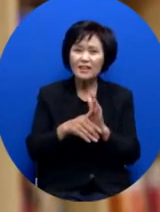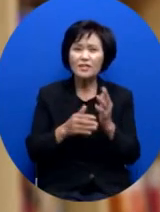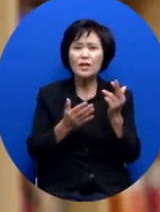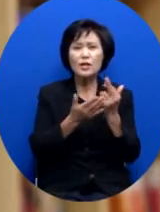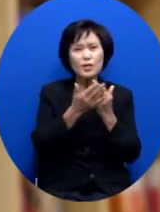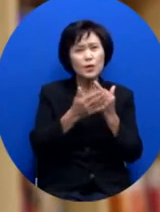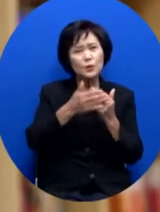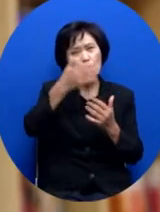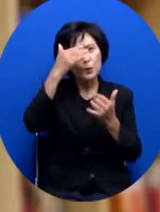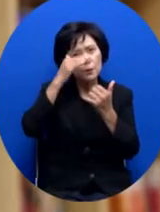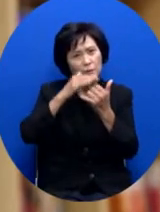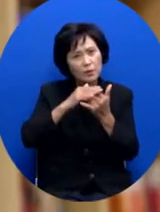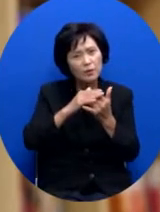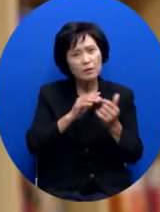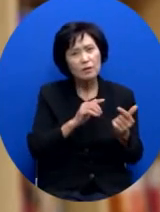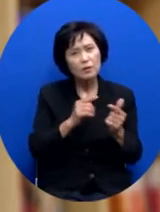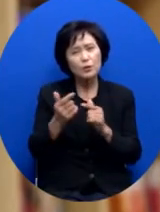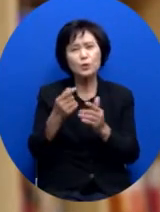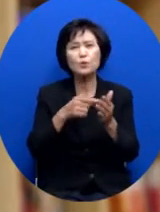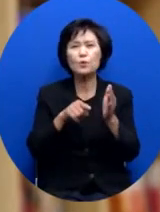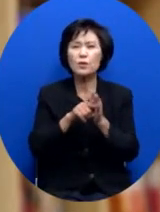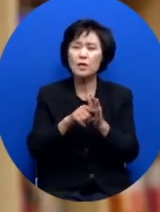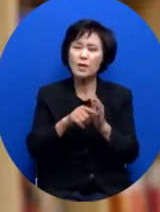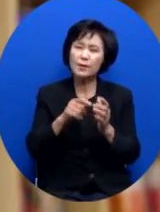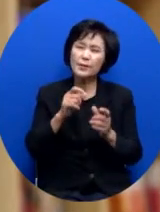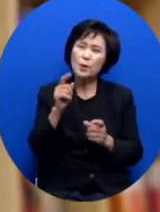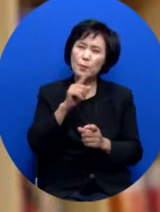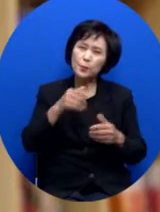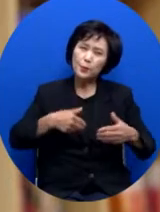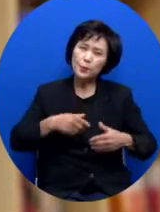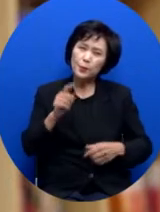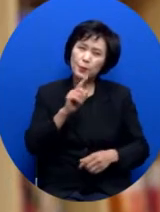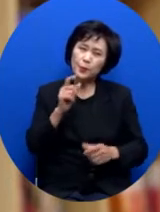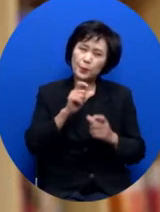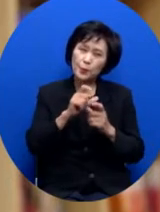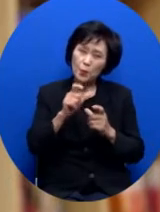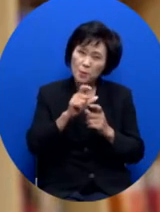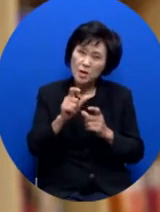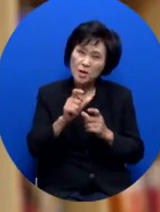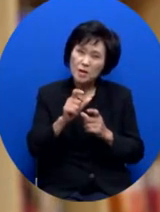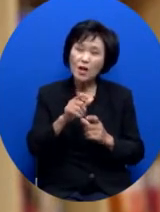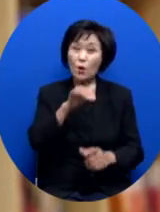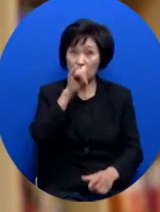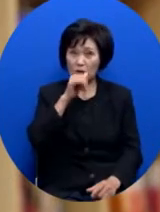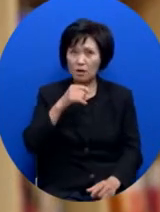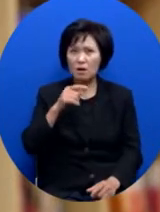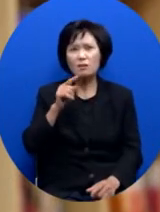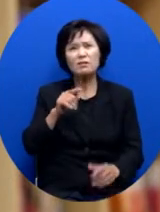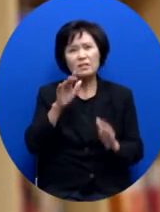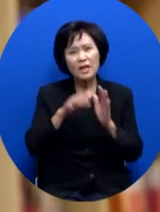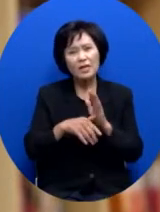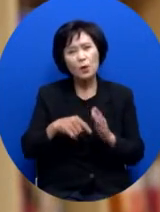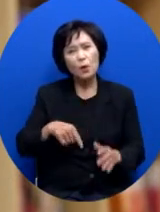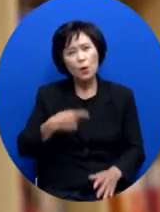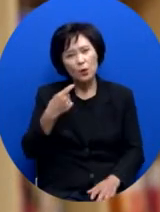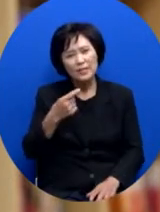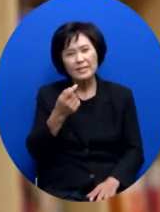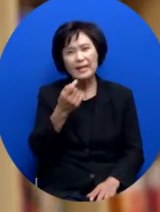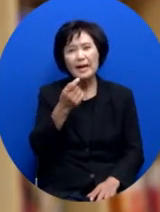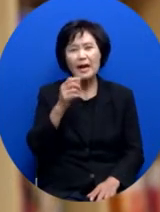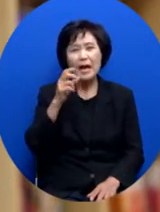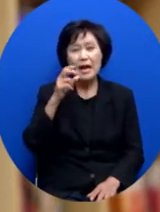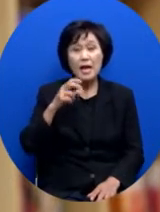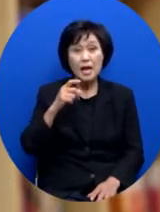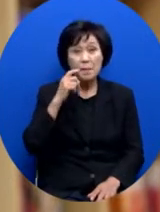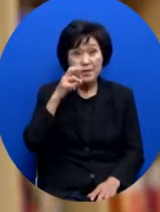꼭 필요한 것이 무엇일까 고민하다가 학교를 시작했습니다 그 땐 혼자서 미라 같이 작은 학교를 시작했는데요